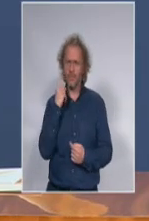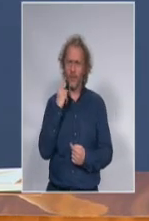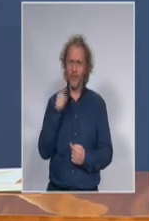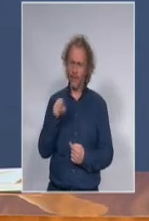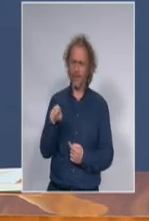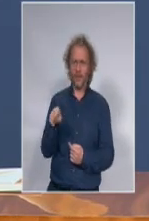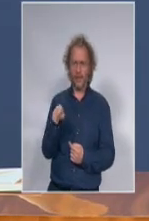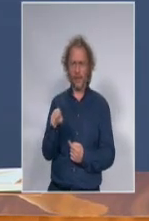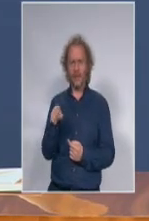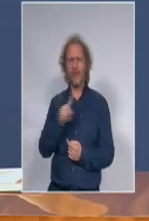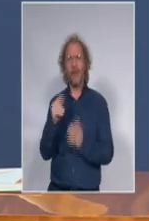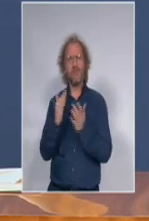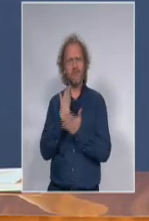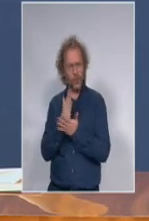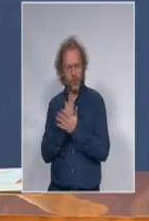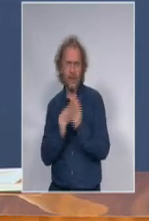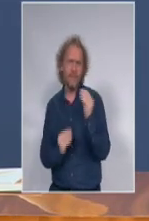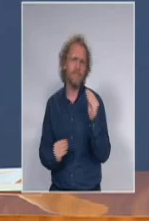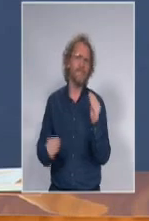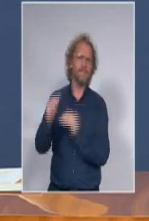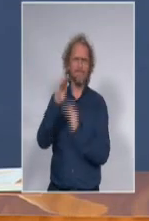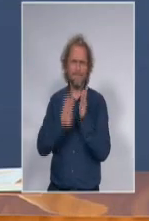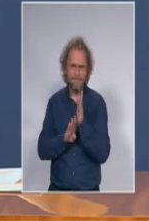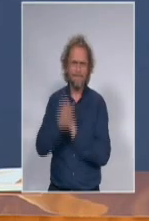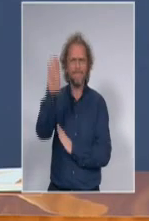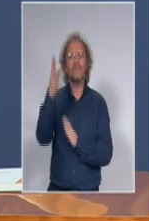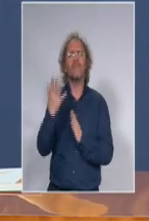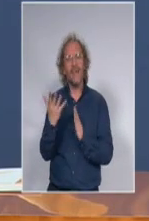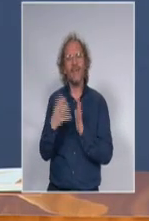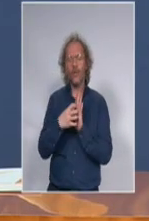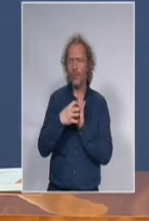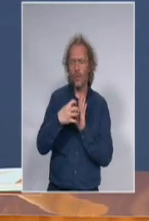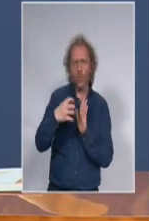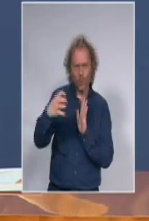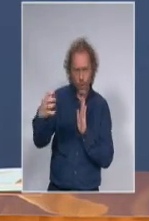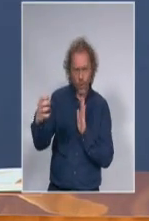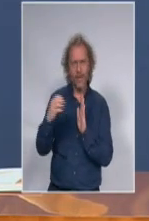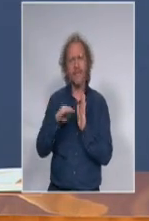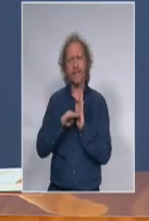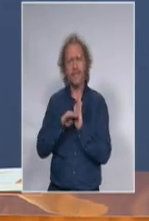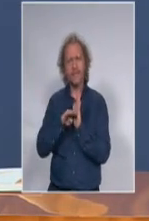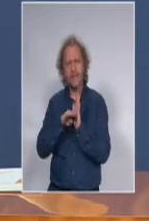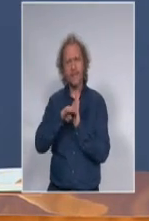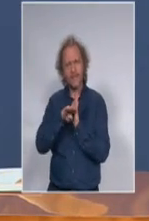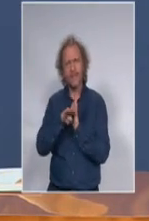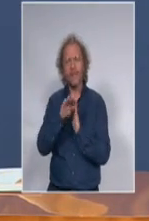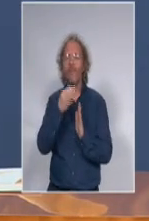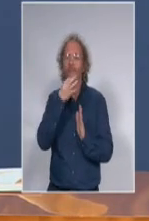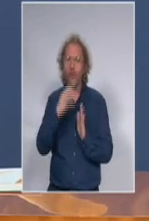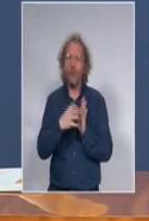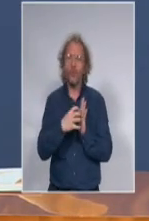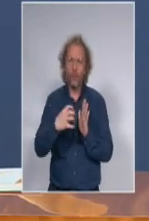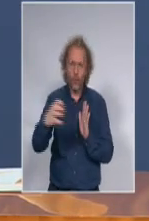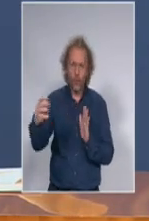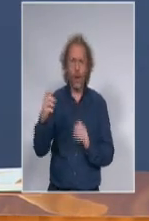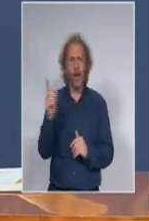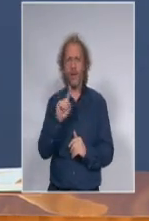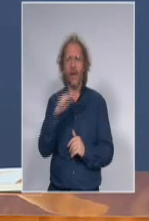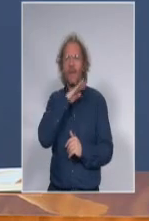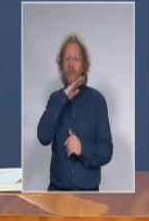bude eksponencijalan, već da bude, da traje što duže, ali da bude nešto niži, da to kontrolišemo koliko